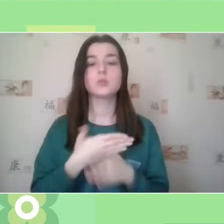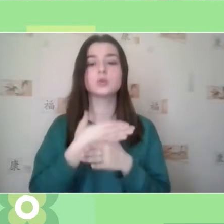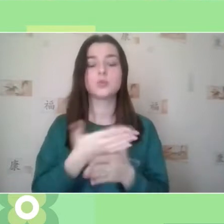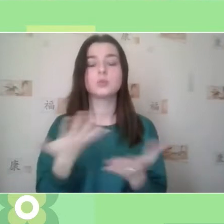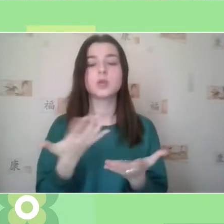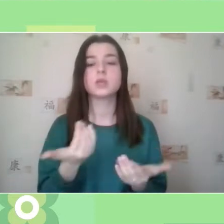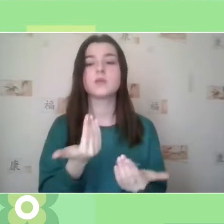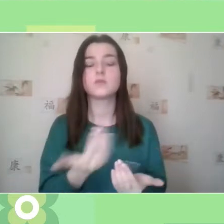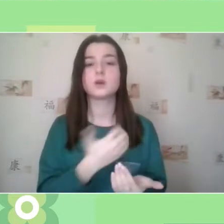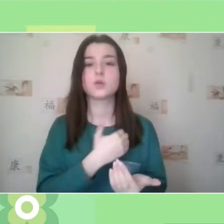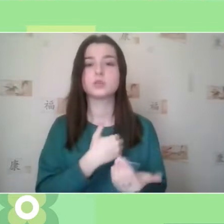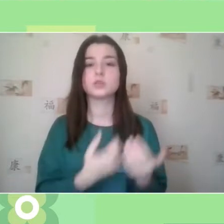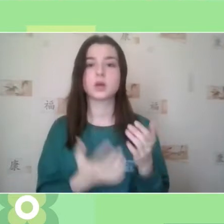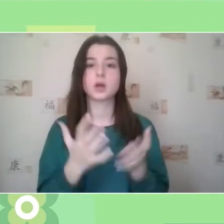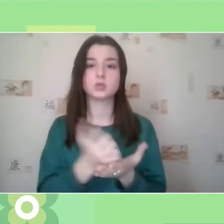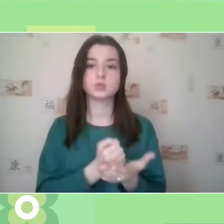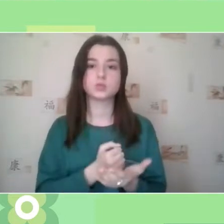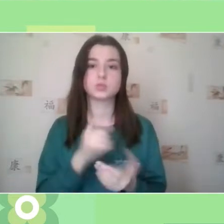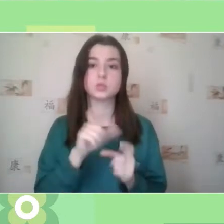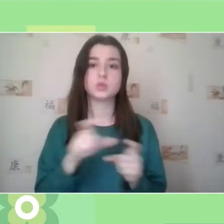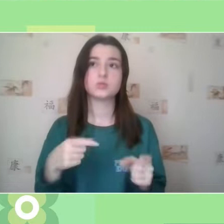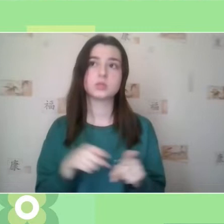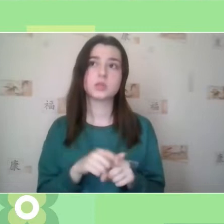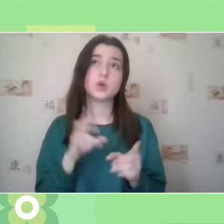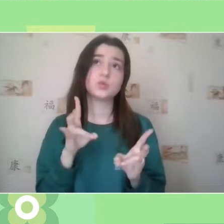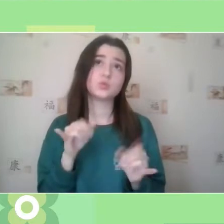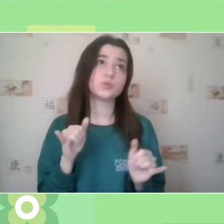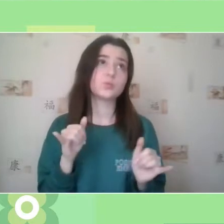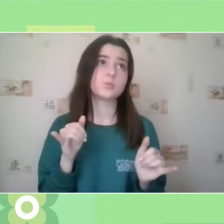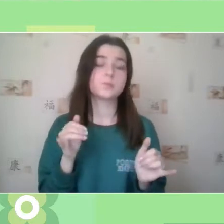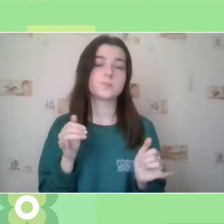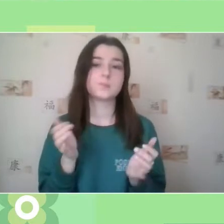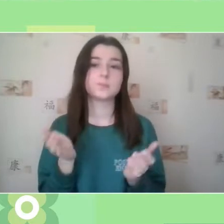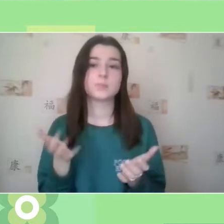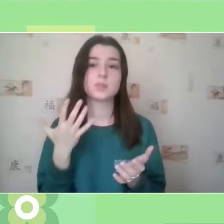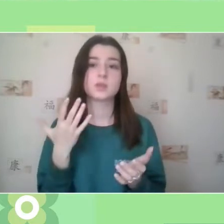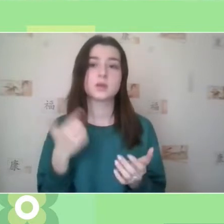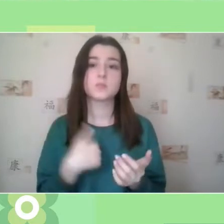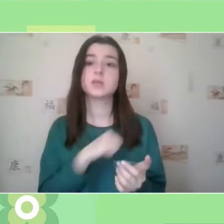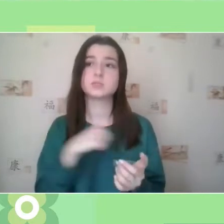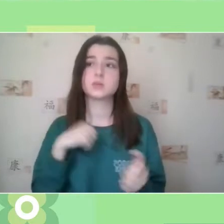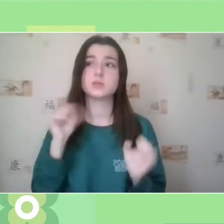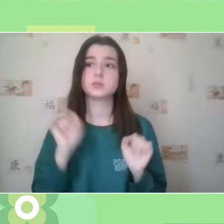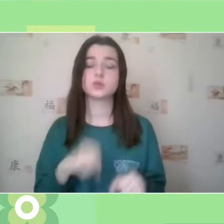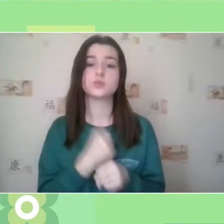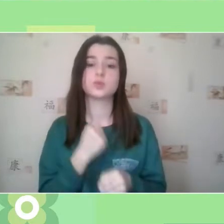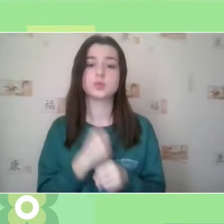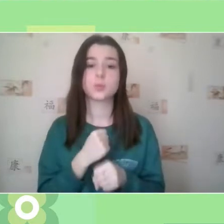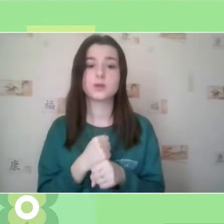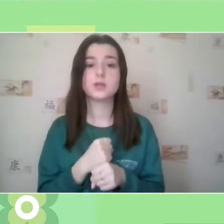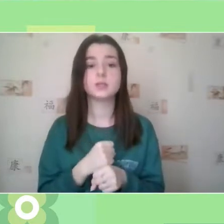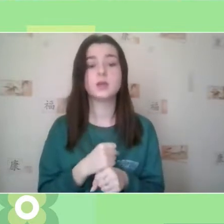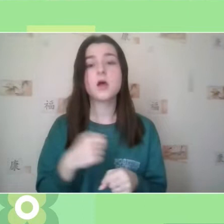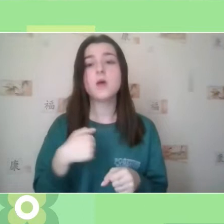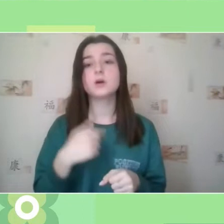які ресурси вам потрібні? І люди такі, та, власне, кажучи, ми самі це можемо зробити, ми знаємо, де взяти то,